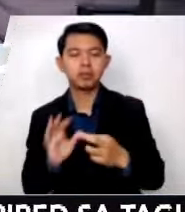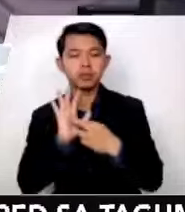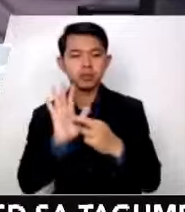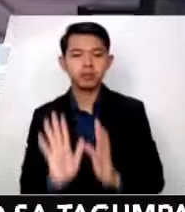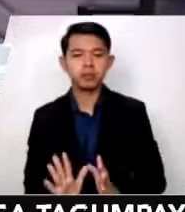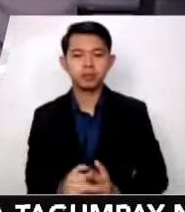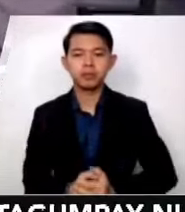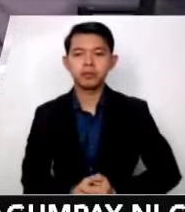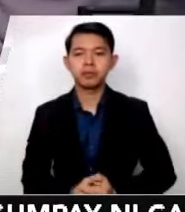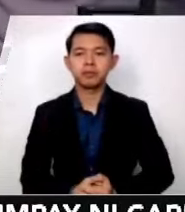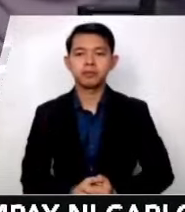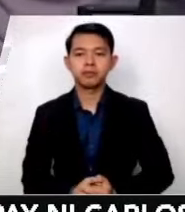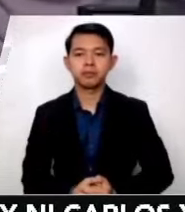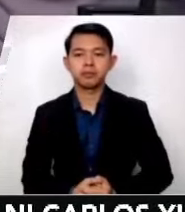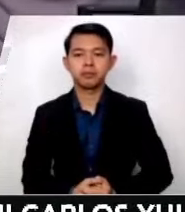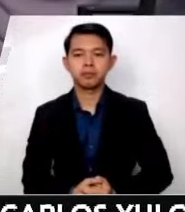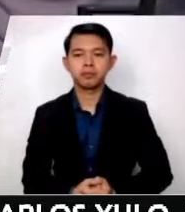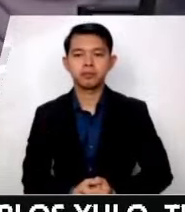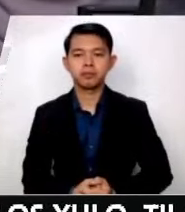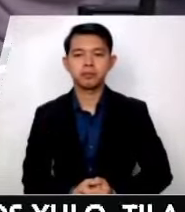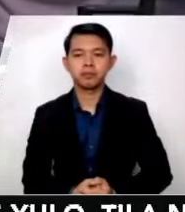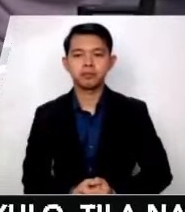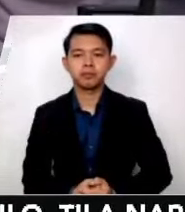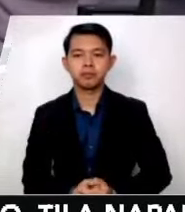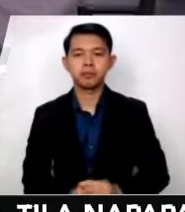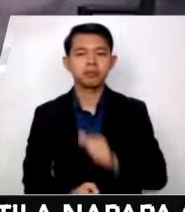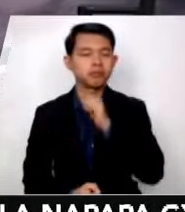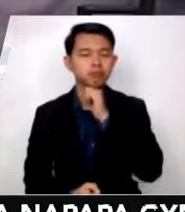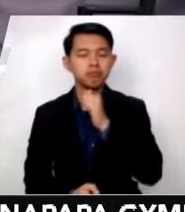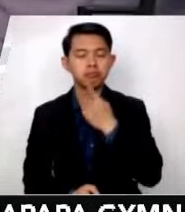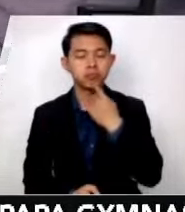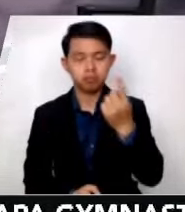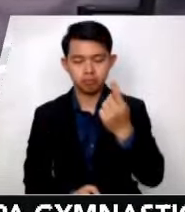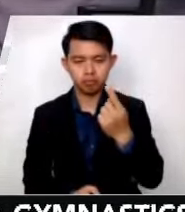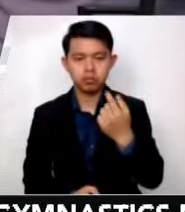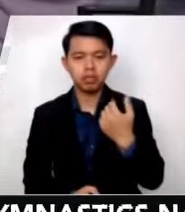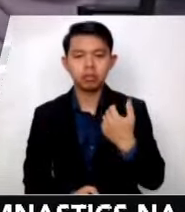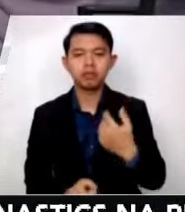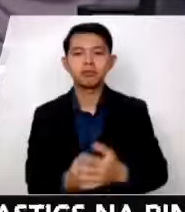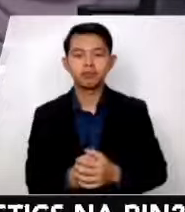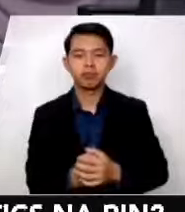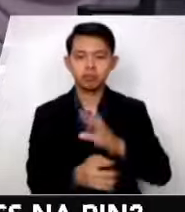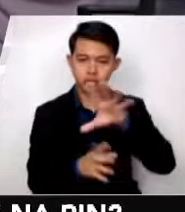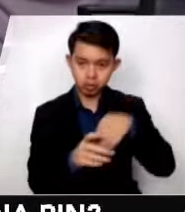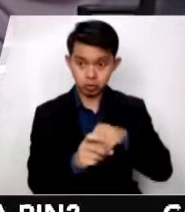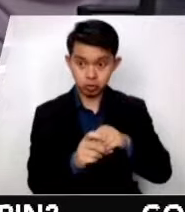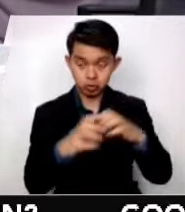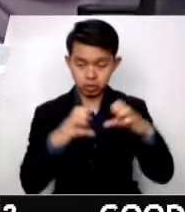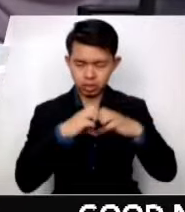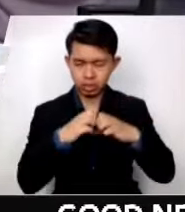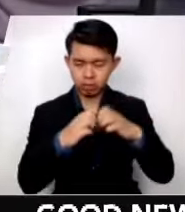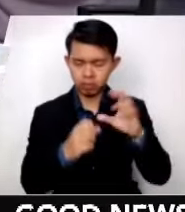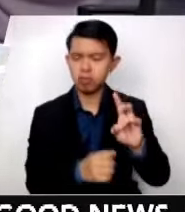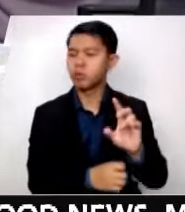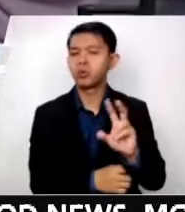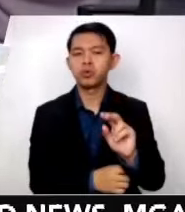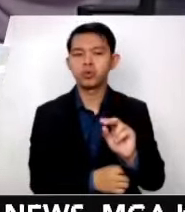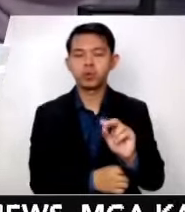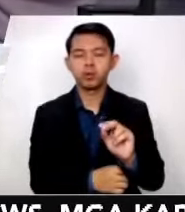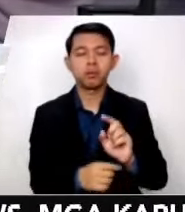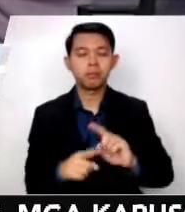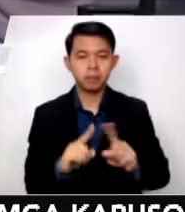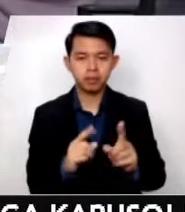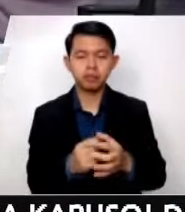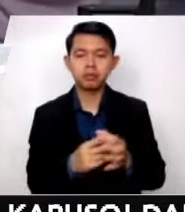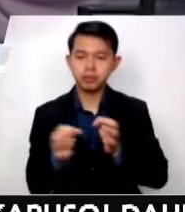hindi po nating sinasabi na may sabit dito ang GMA 7 Hindi po ang sinasabi po natin